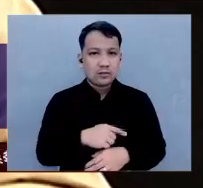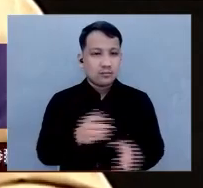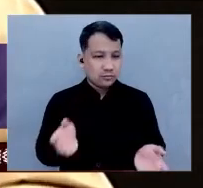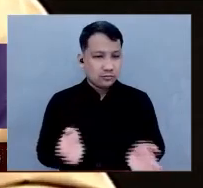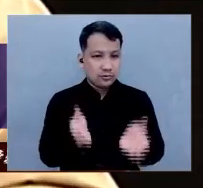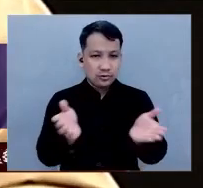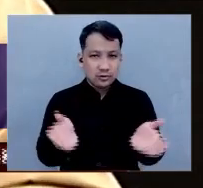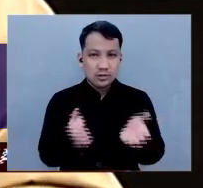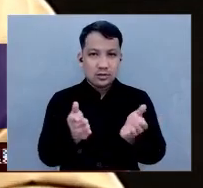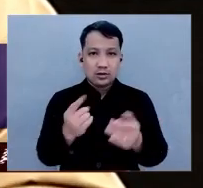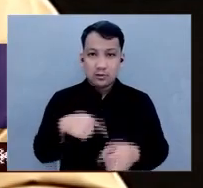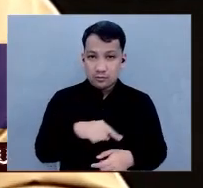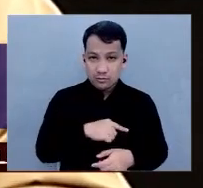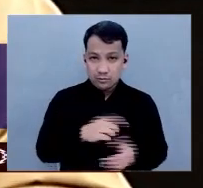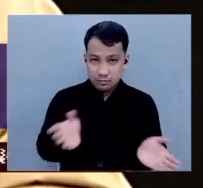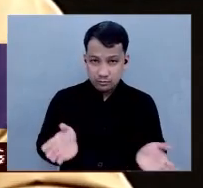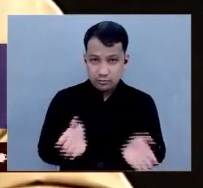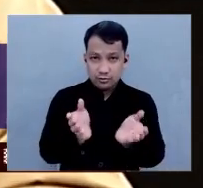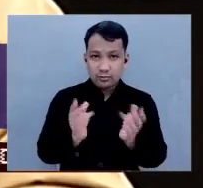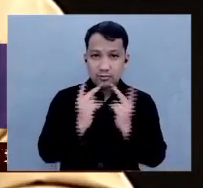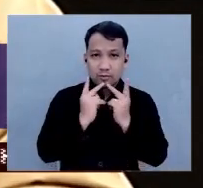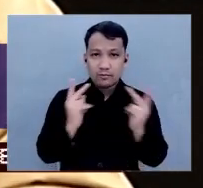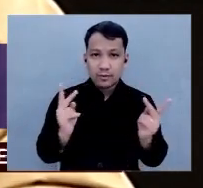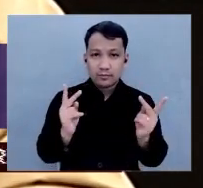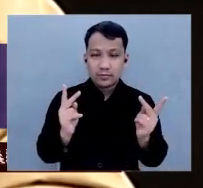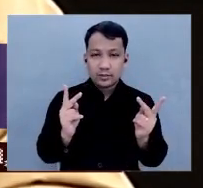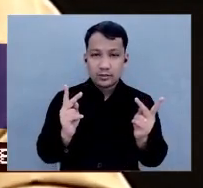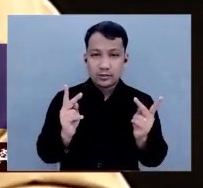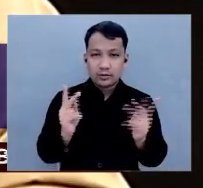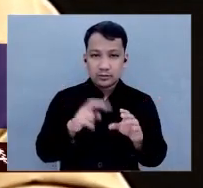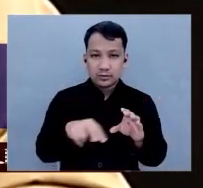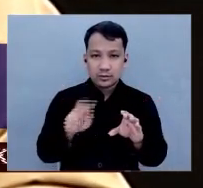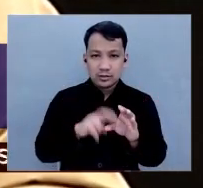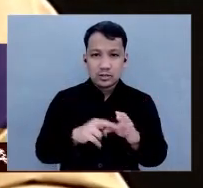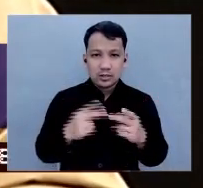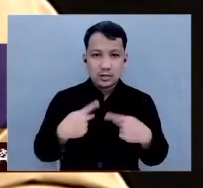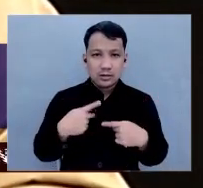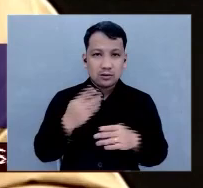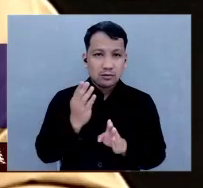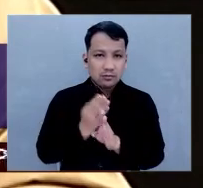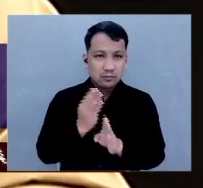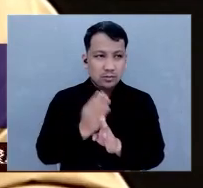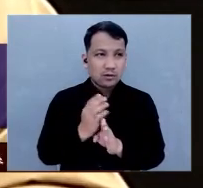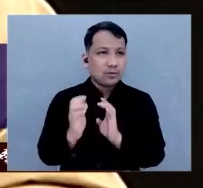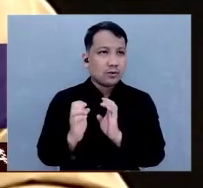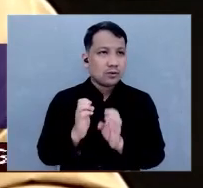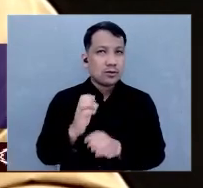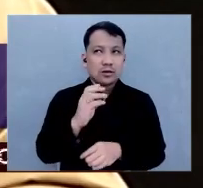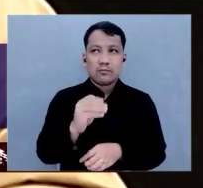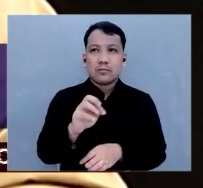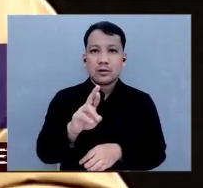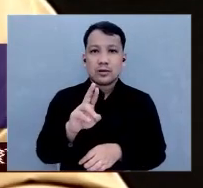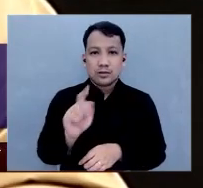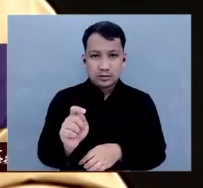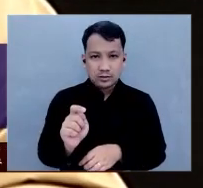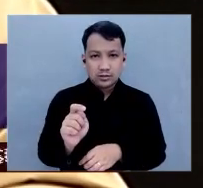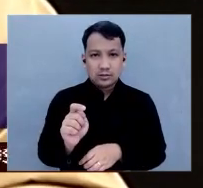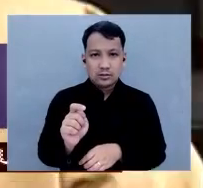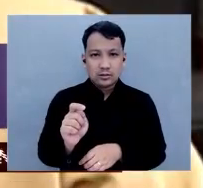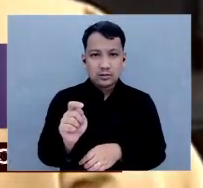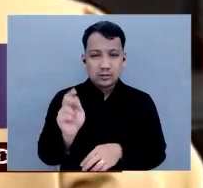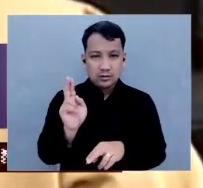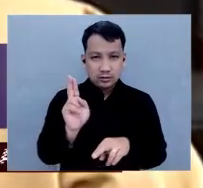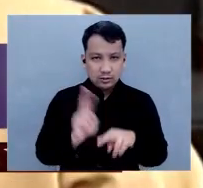na mag-public transport yung ating mga kababayan, na andyan po ang ating mga bus carousel. Ang MRT po ay nag-increase na rin po ng